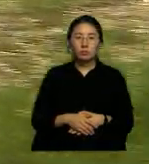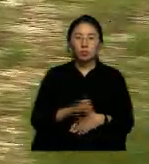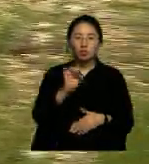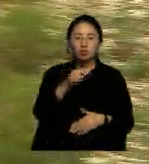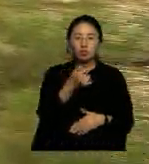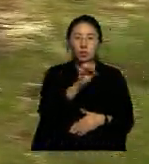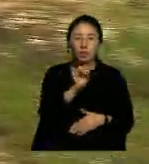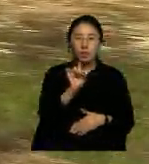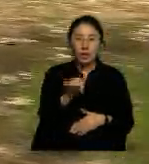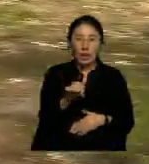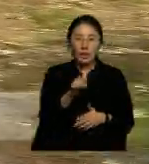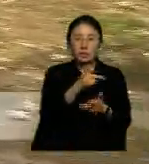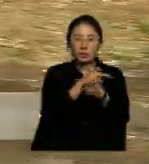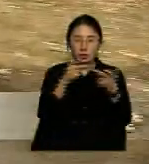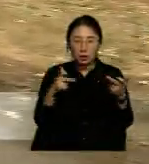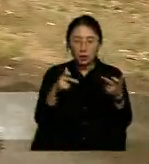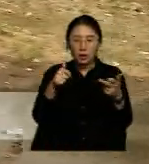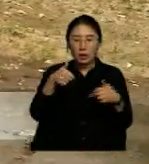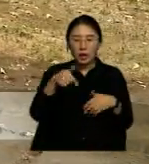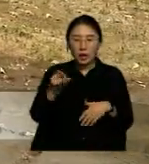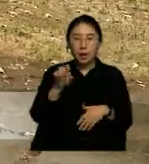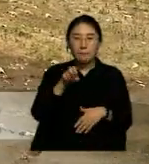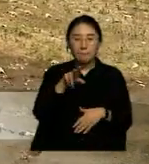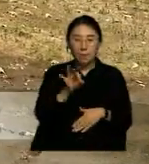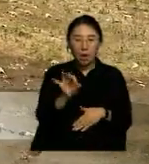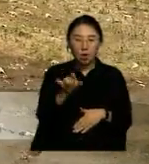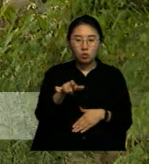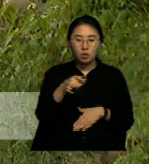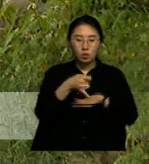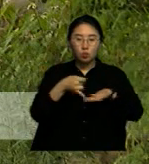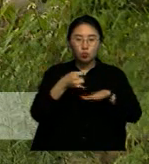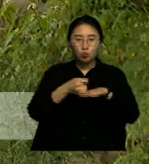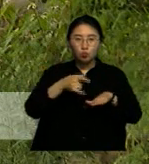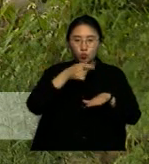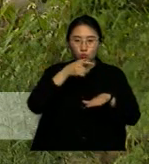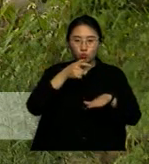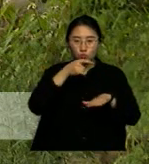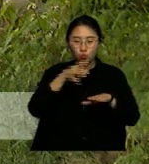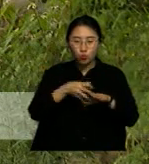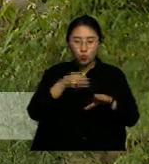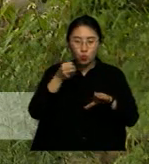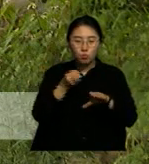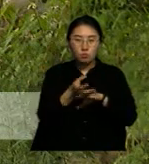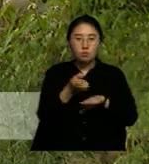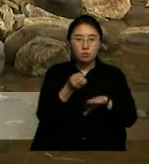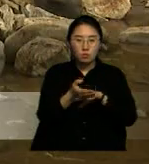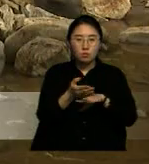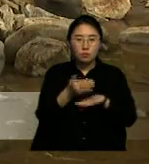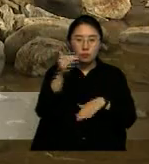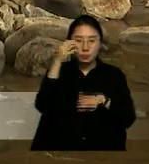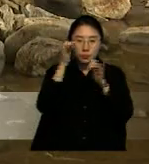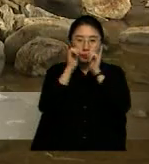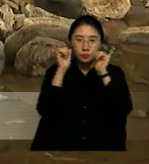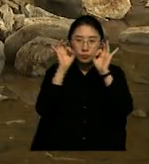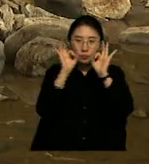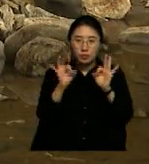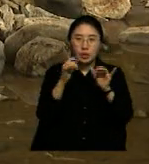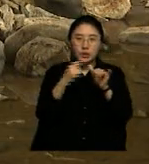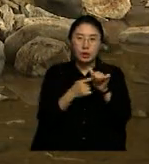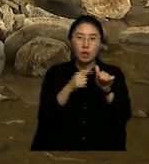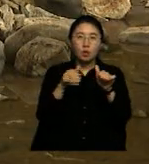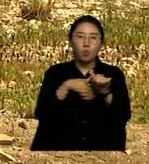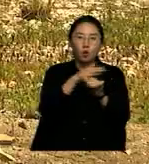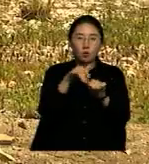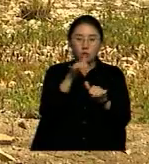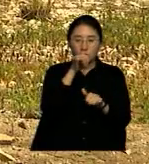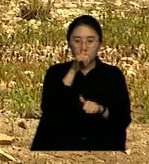문학산을 끼고 있는 가평군 조종천입니다. 이 지역 농업용수 보급지이자 관광객을 맞기 위한 천혜의 자연